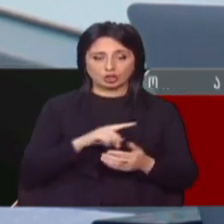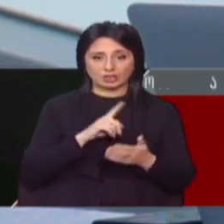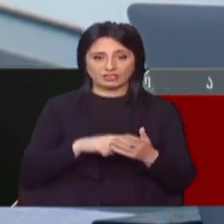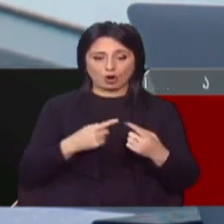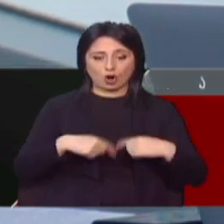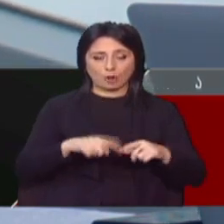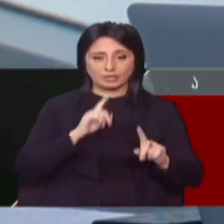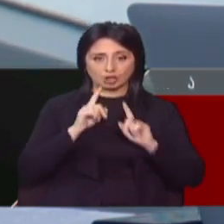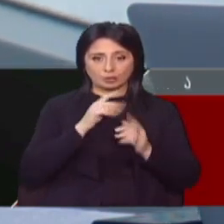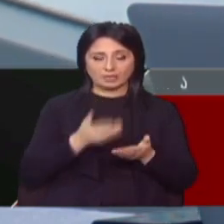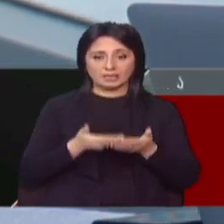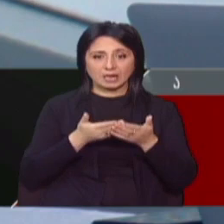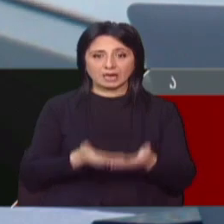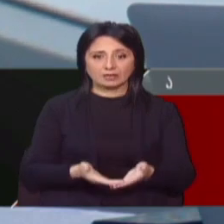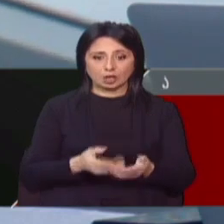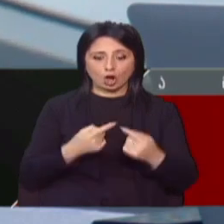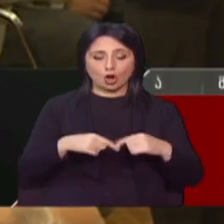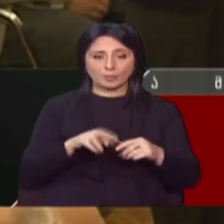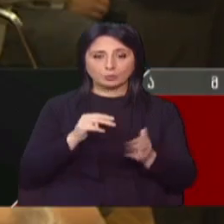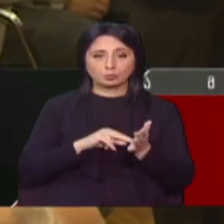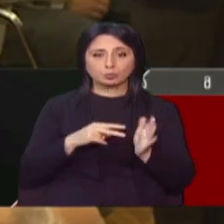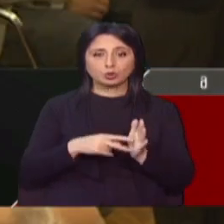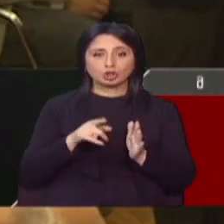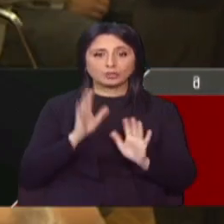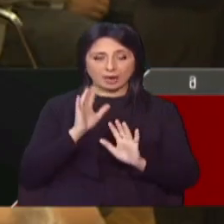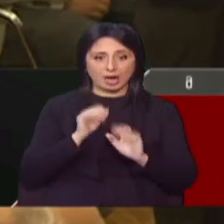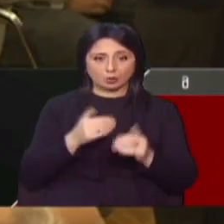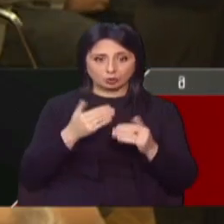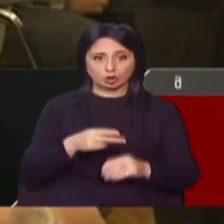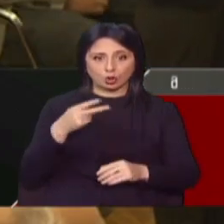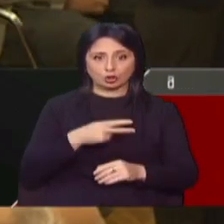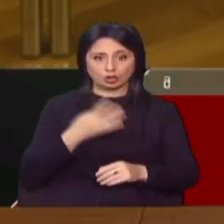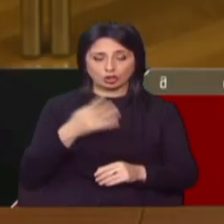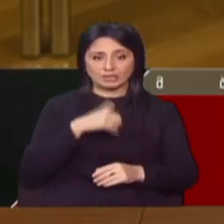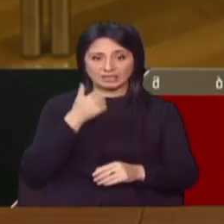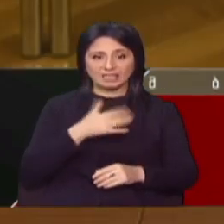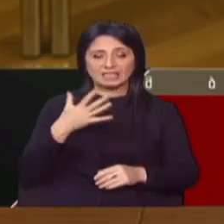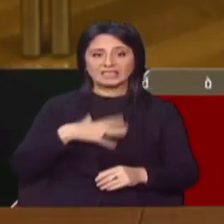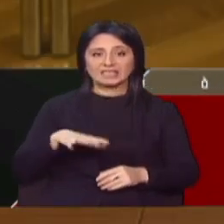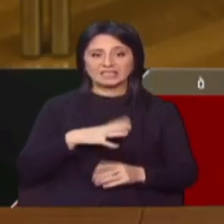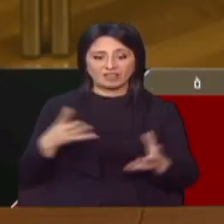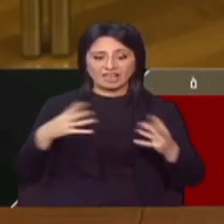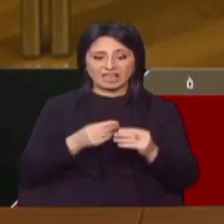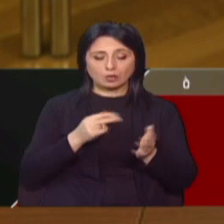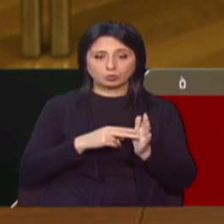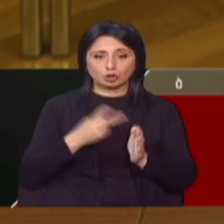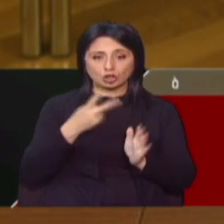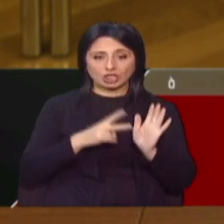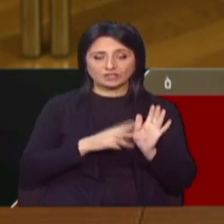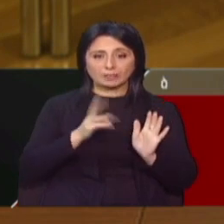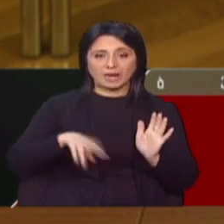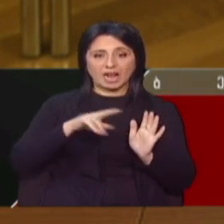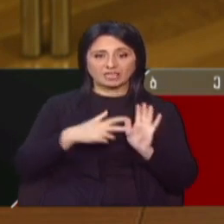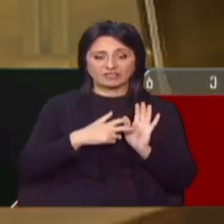საკითხთა კომიტეტის ხდომაზე წარადგინა. კომიტეტმა ბიუჯეტის პროექტს მხარი დაუჭირა 2024 წელს საქართველოს ნაერთი ბიუჯეტი 27